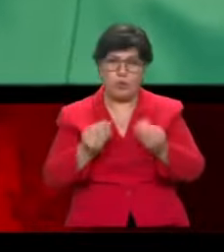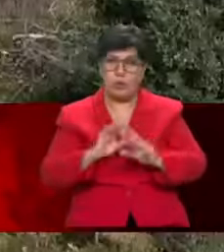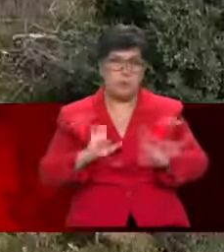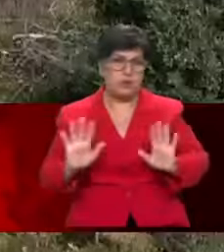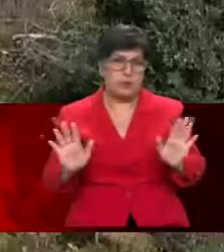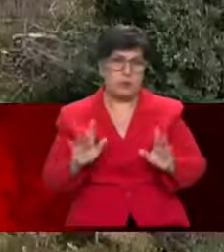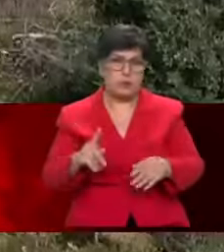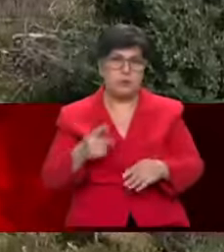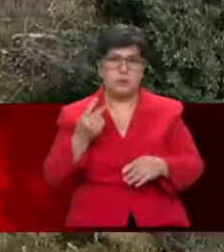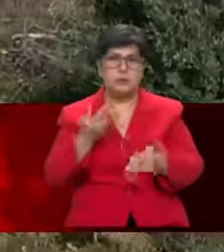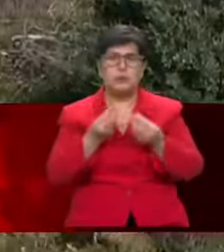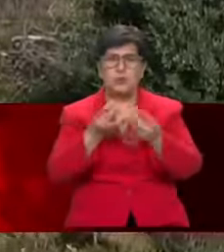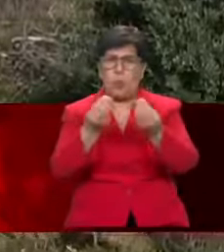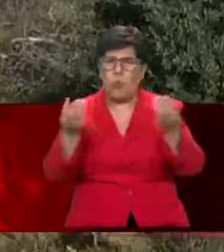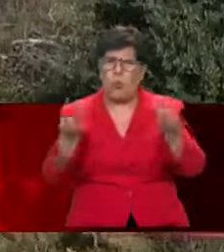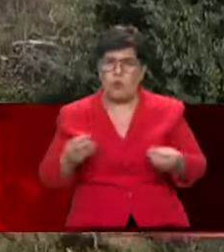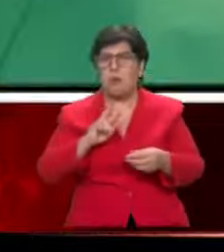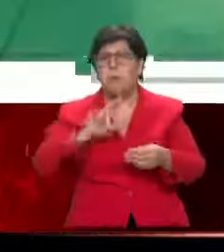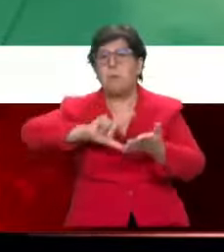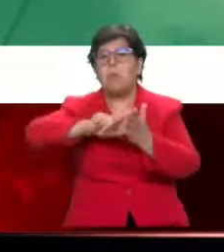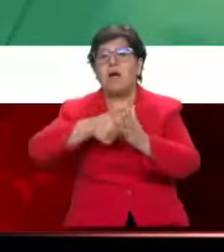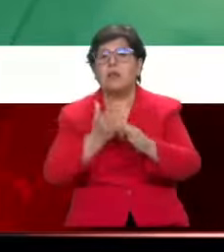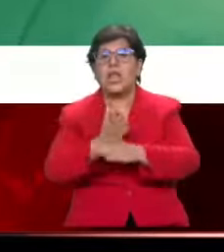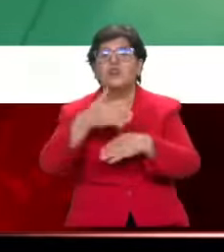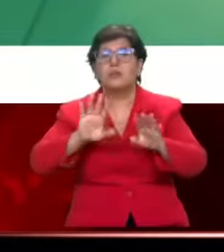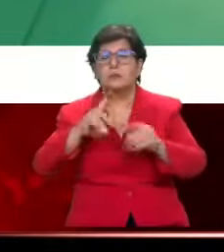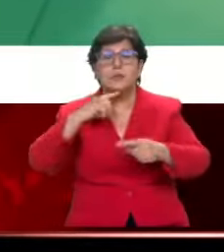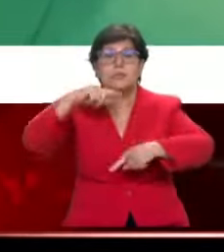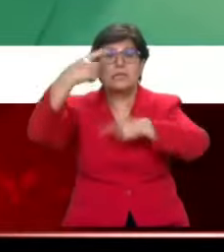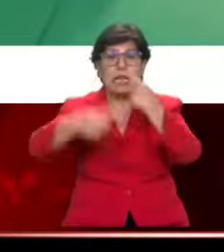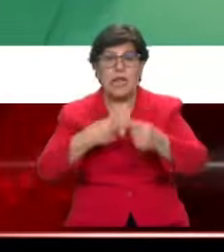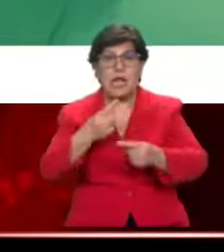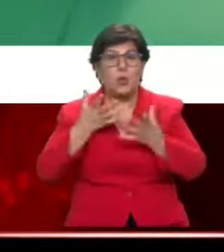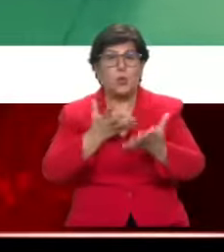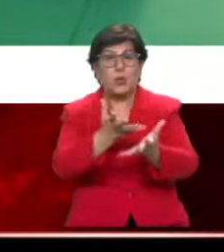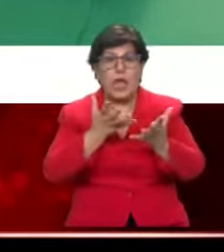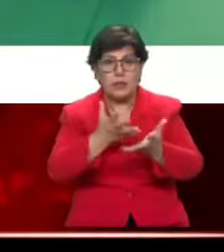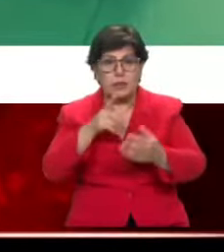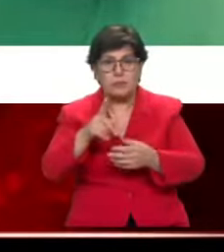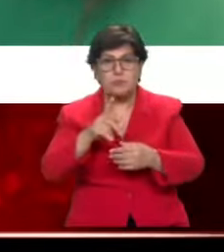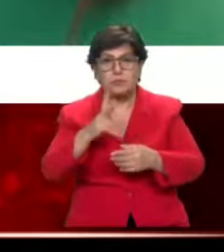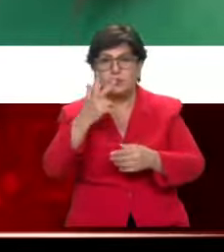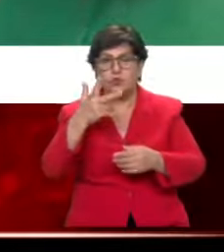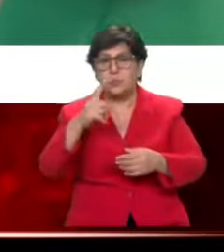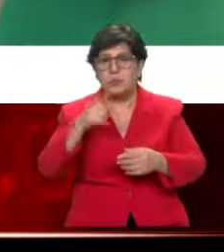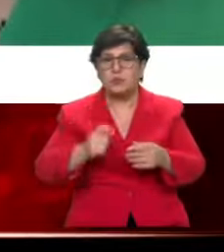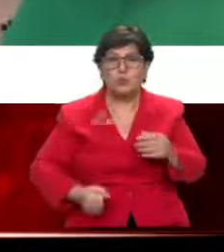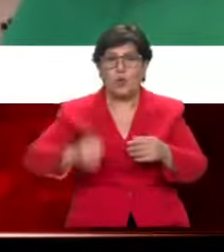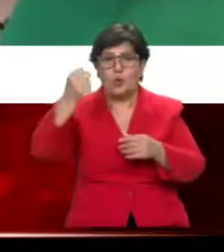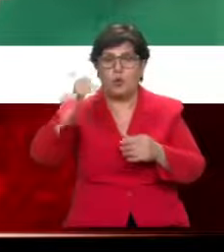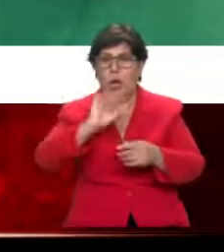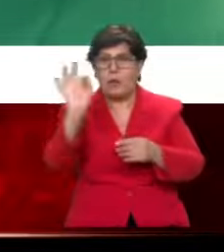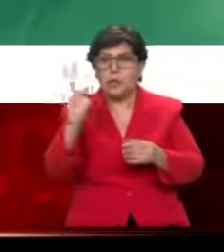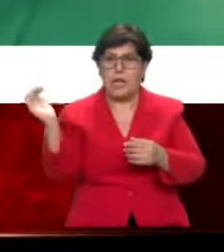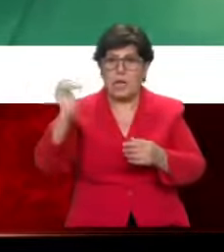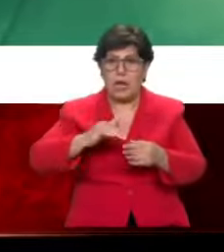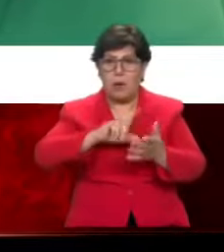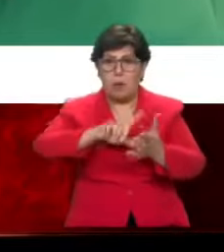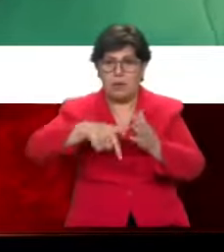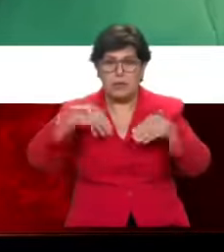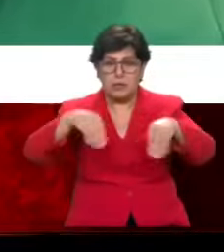değer değil. Bunların birçoğu ne yazık ki bal değildir. Yıllık üretimi ortalama 93 bin tondur. Arıdan gelen bal. Fakat